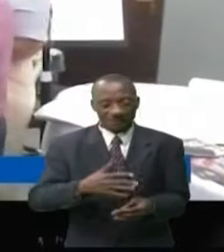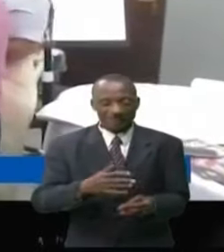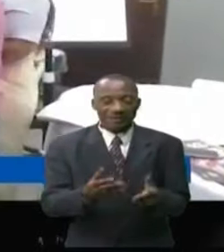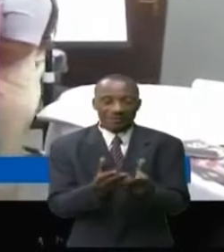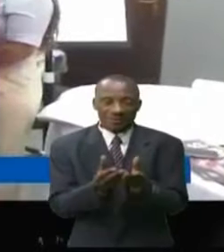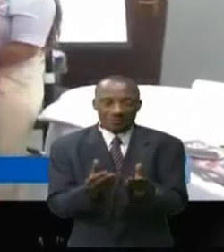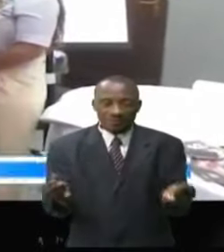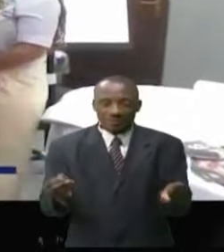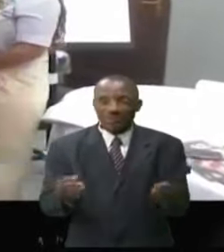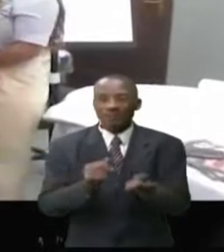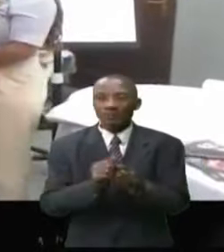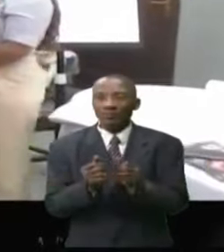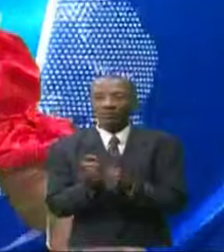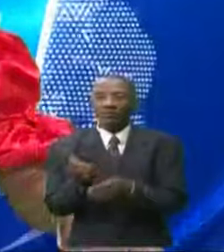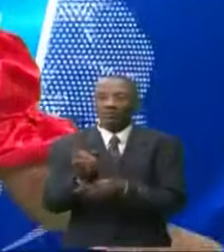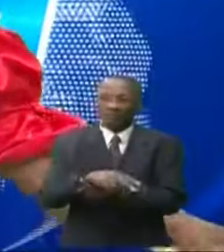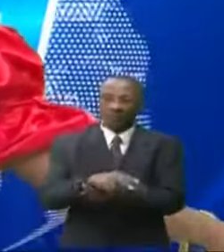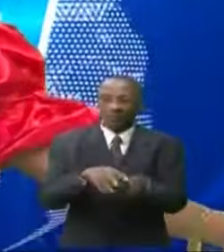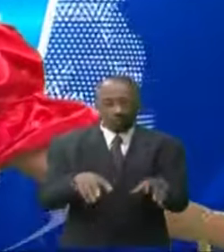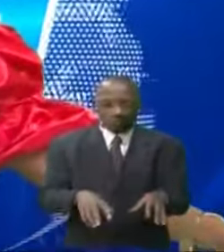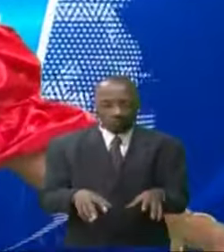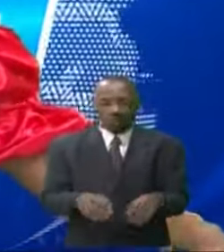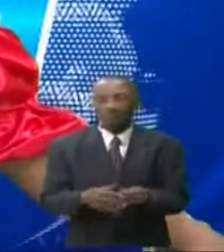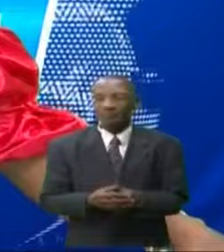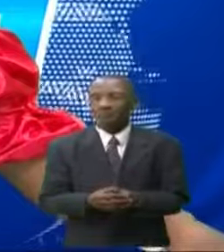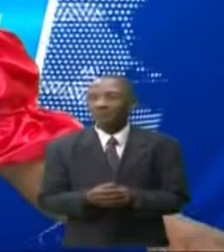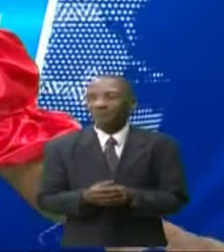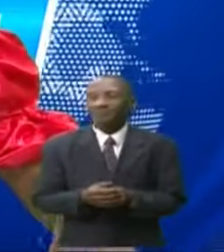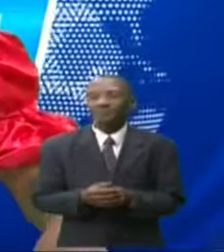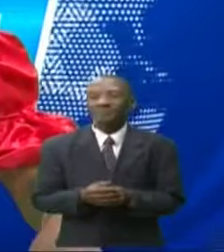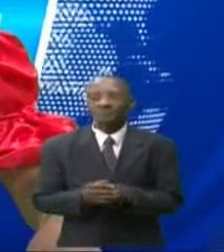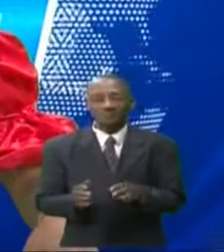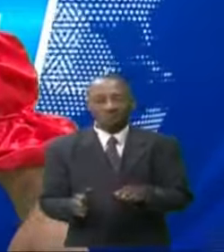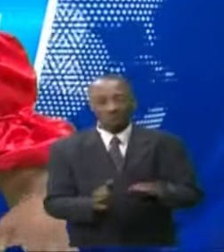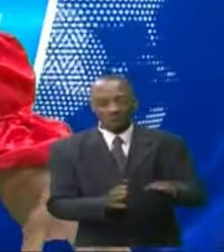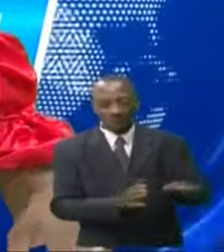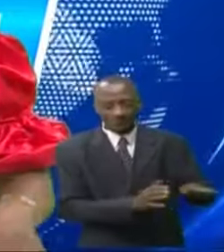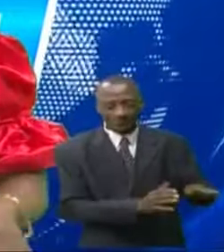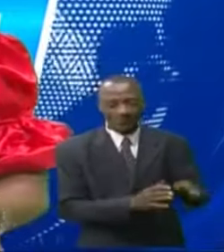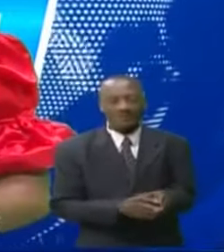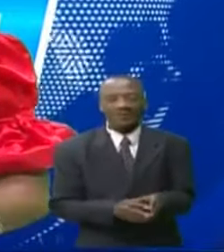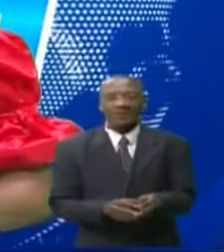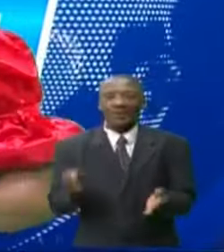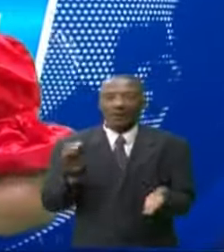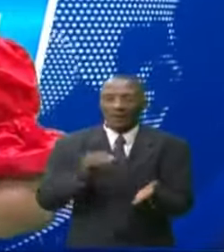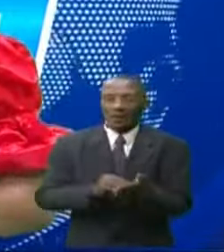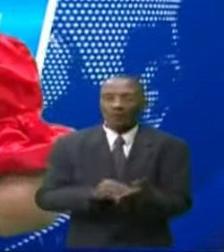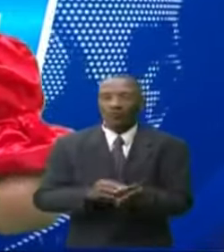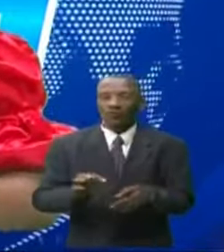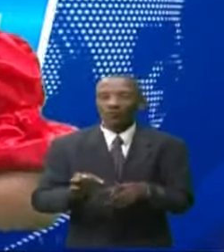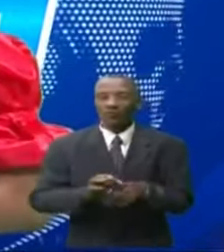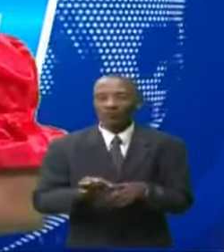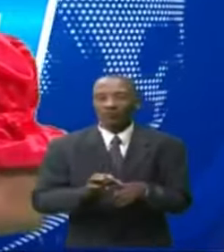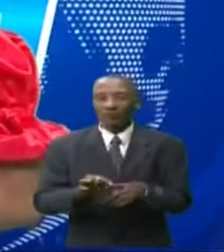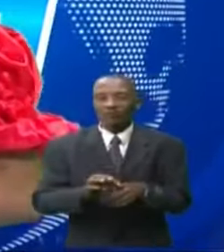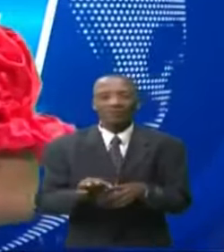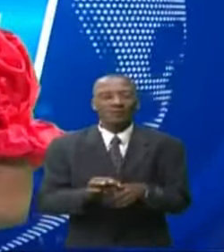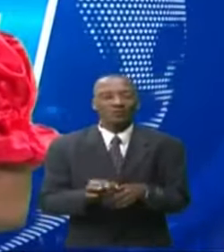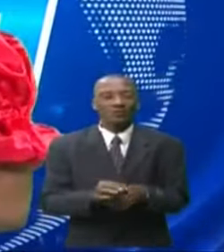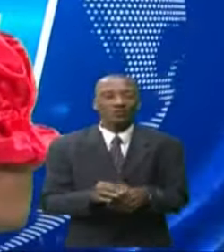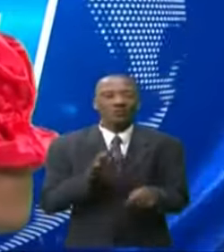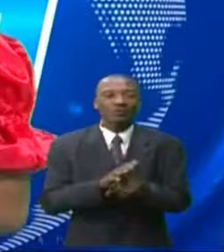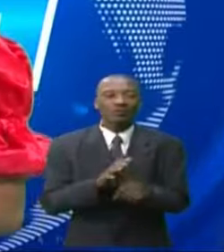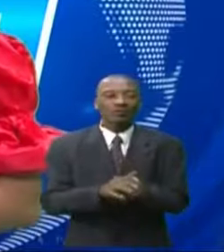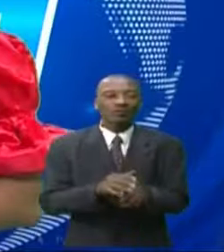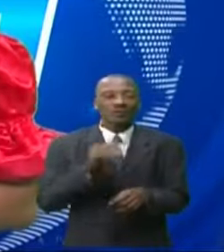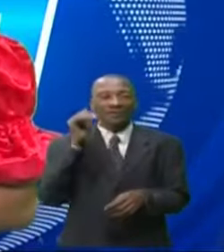des PVH l'actualité c'est également cette formation de plus de 100 femmes et filles de la